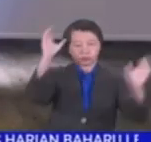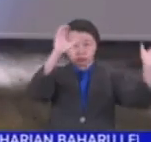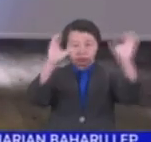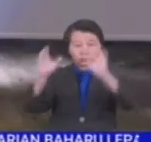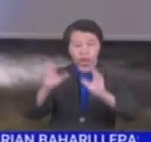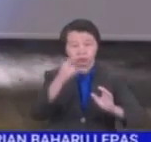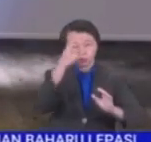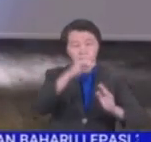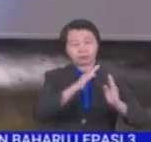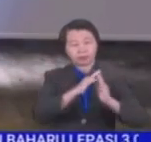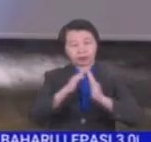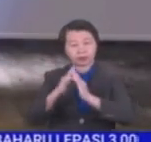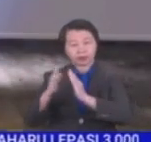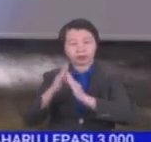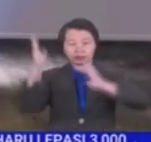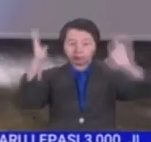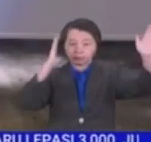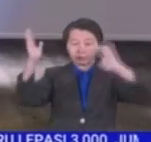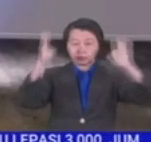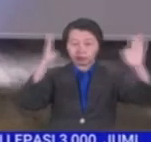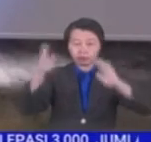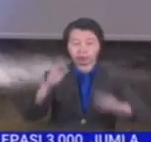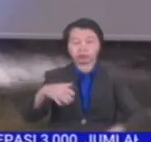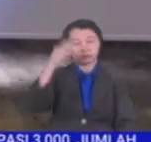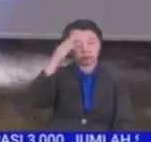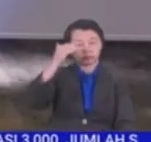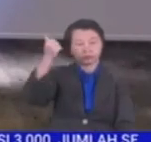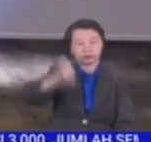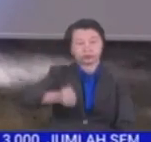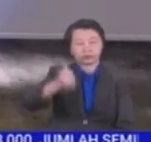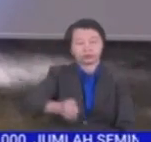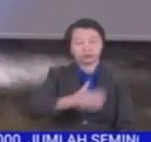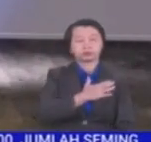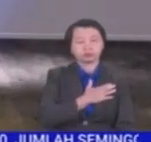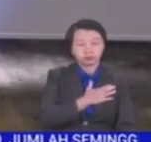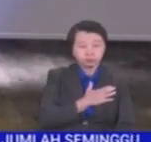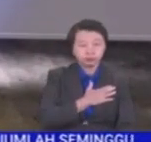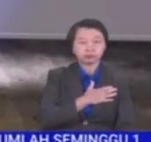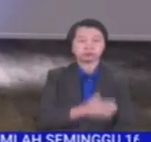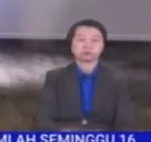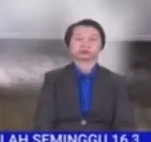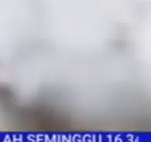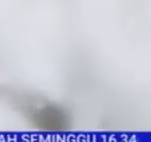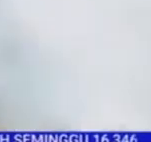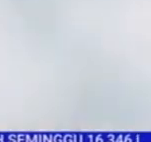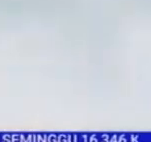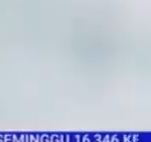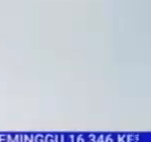cuaca bagi bandar-bandar utama di seluruh negara. Assalamualaikum dan salam sejahtera.